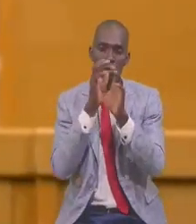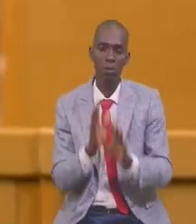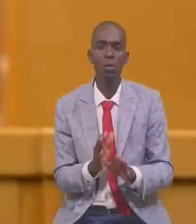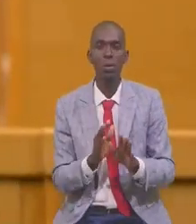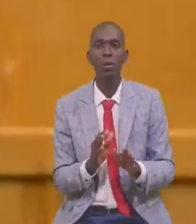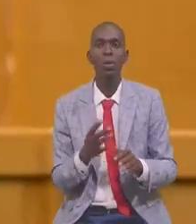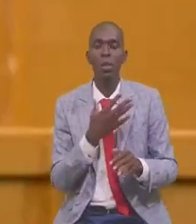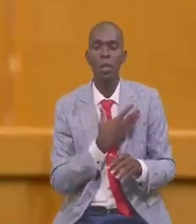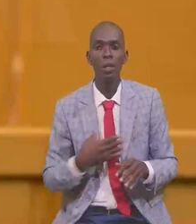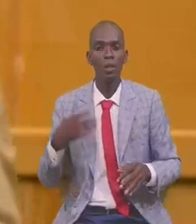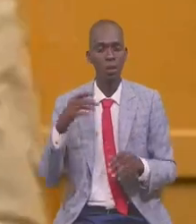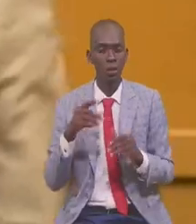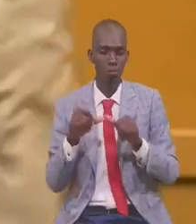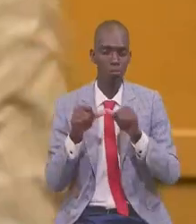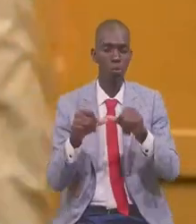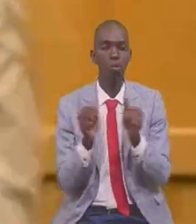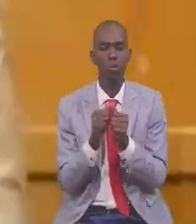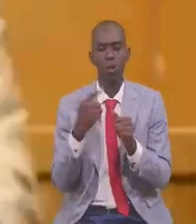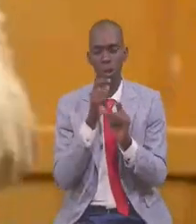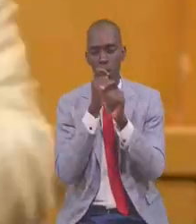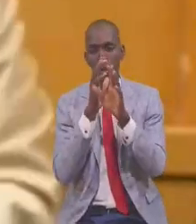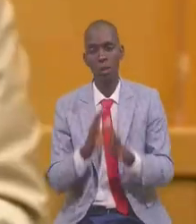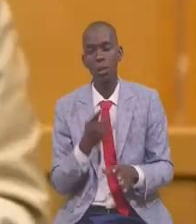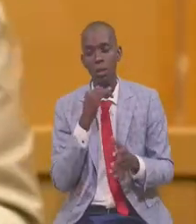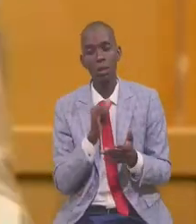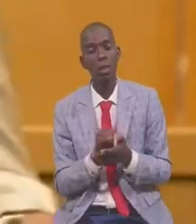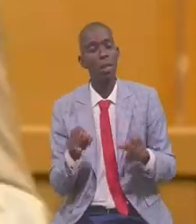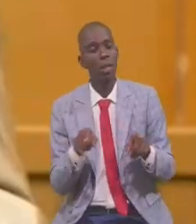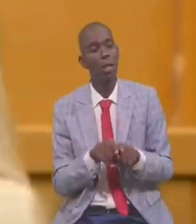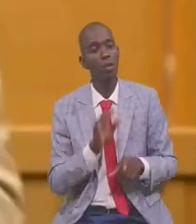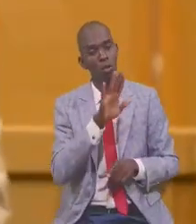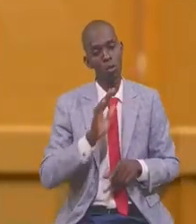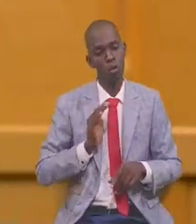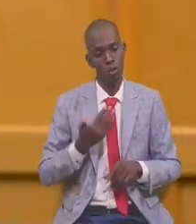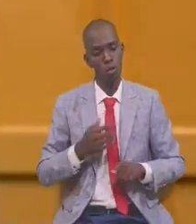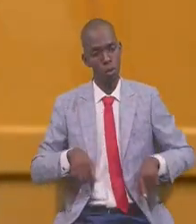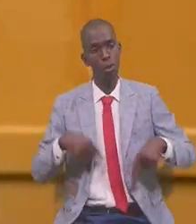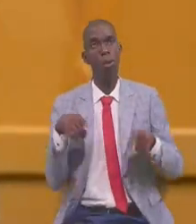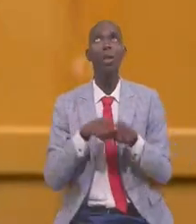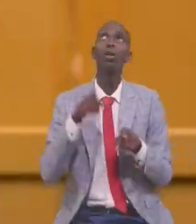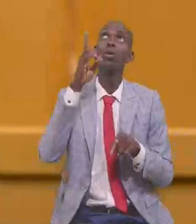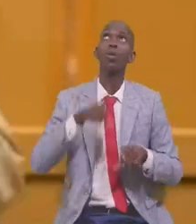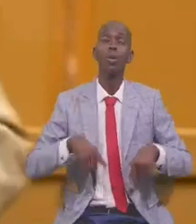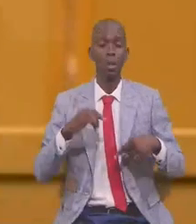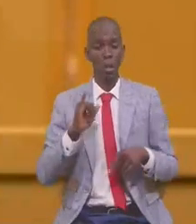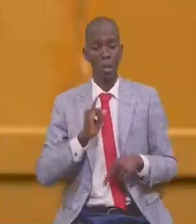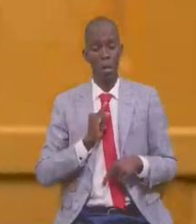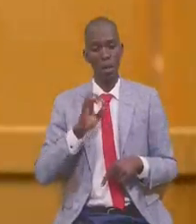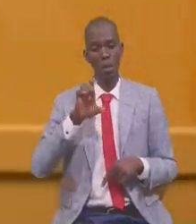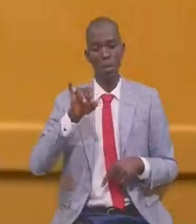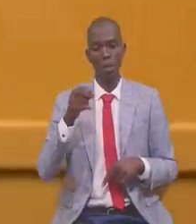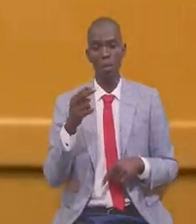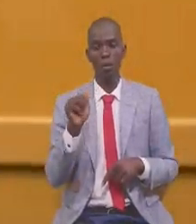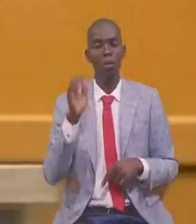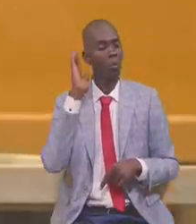ce bienfaiteur. Il dit, comme ton âme vit et Dieu, je ne te laisserai pas. Et ils sont allés ensemble. Ils